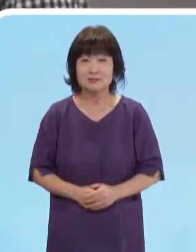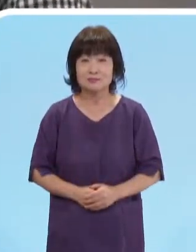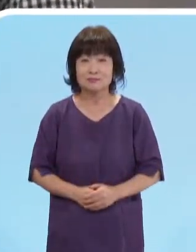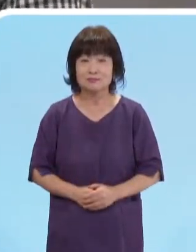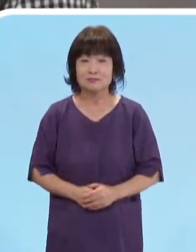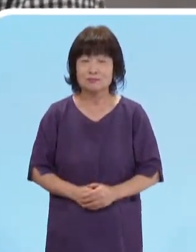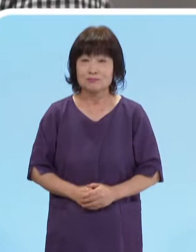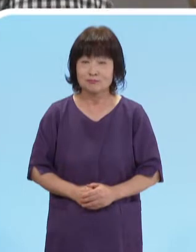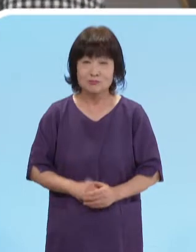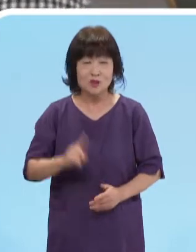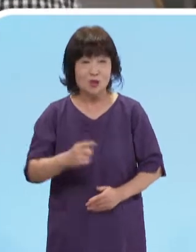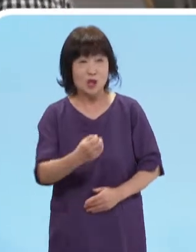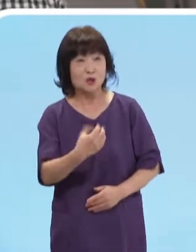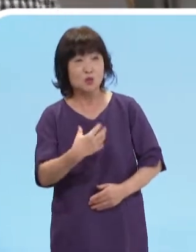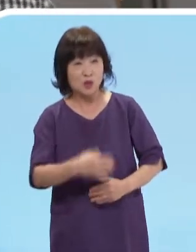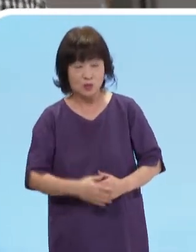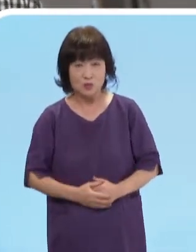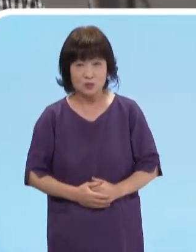なんか言ってよ、 うん、